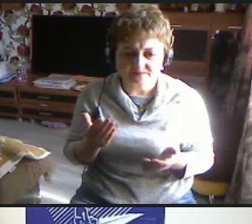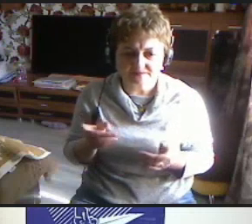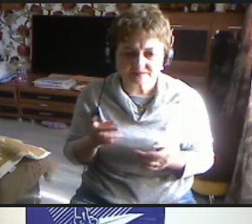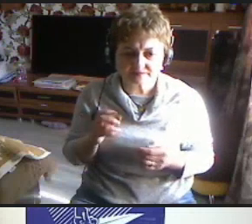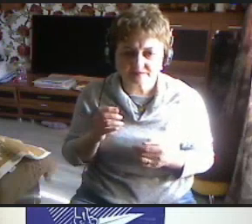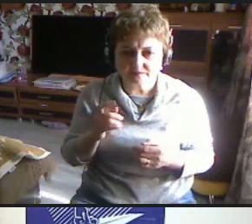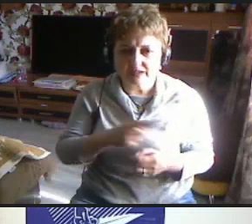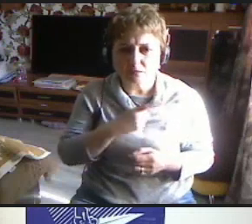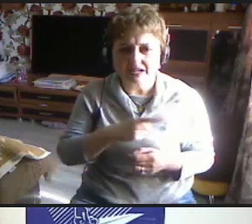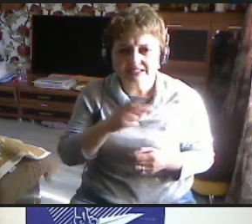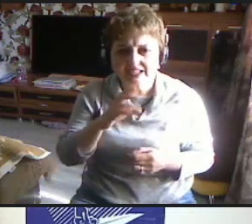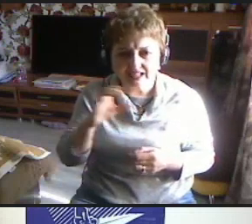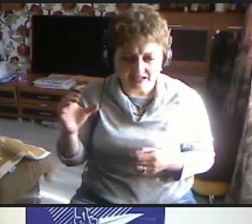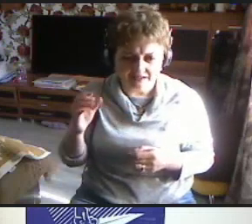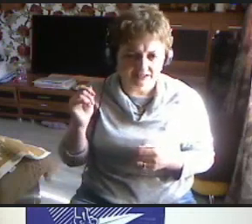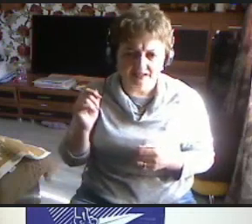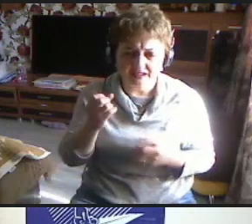мастер-классы, но не просто